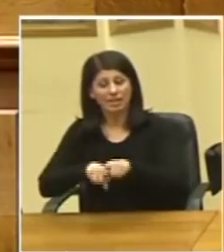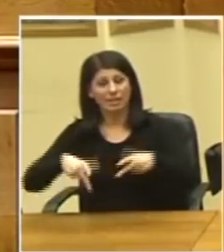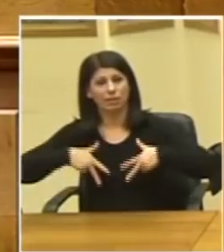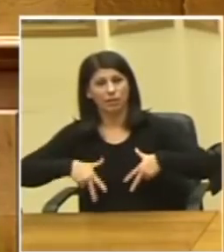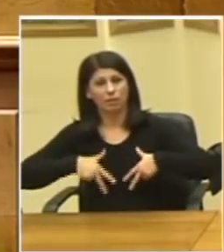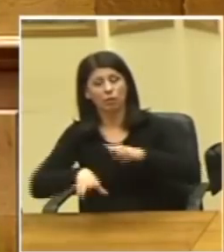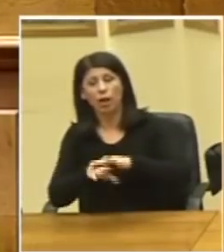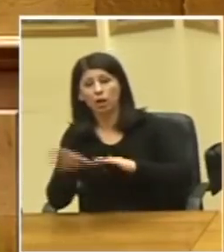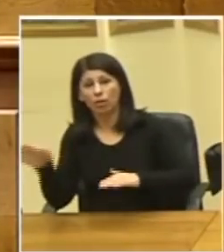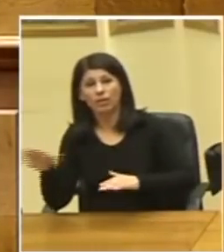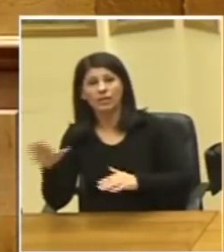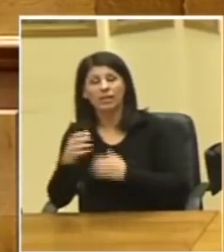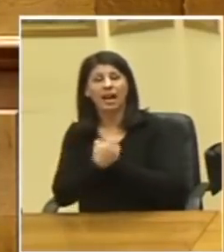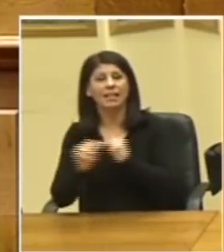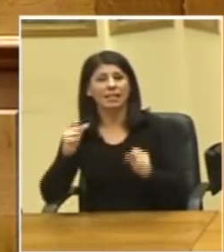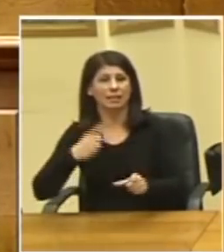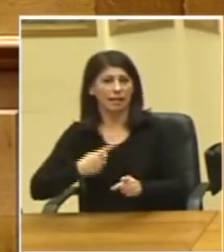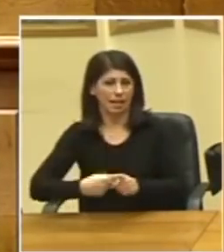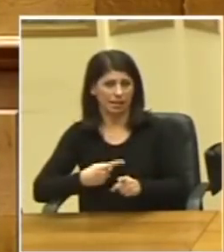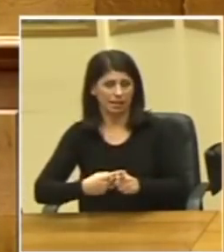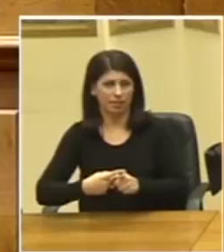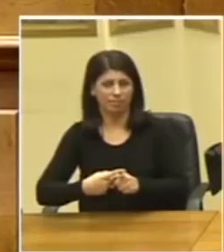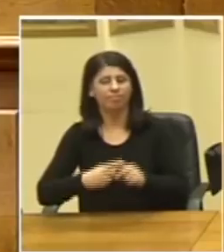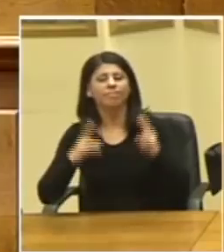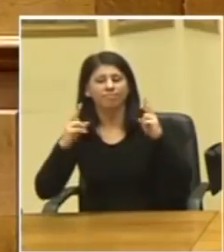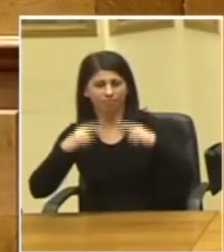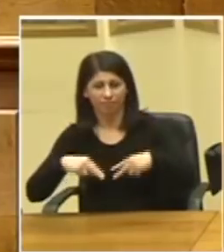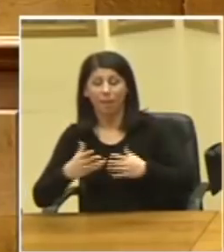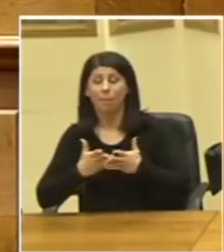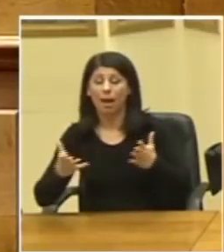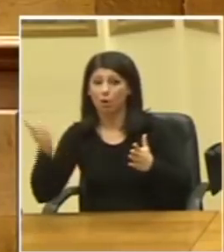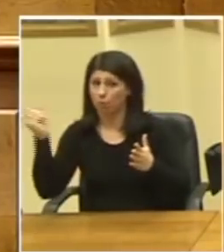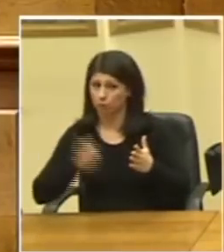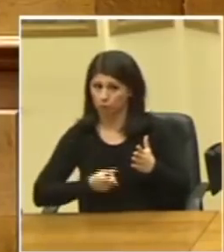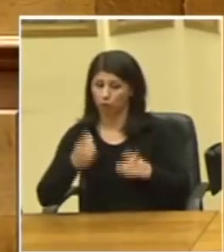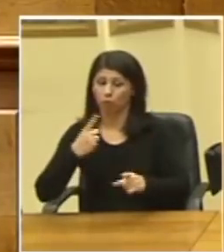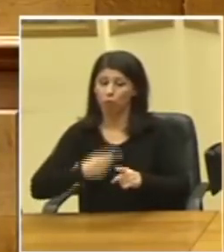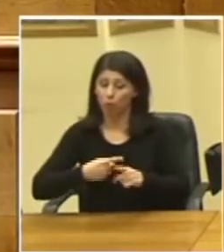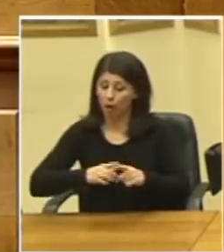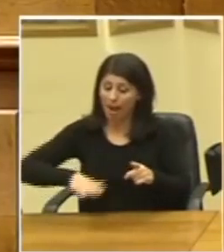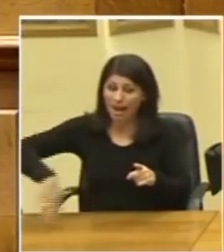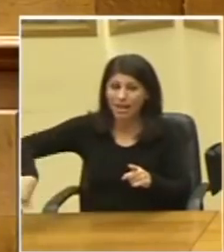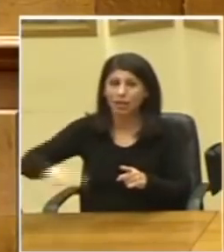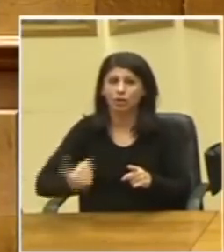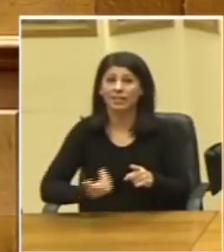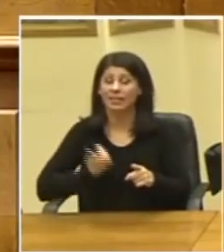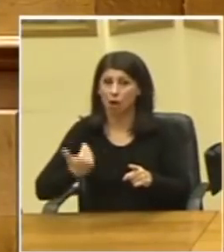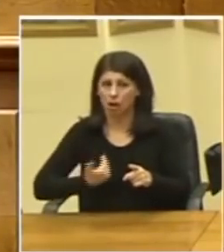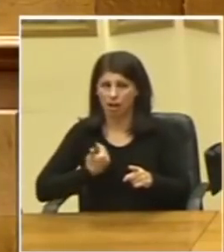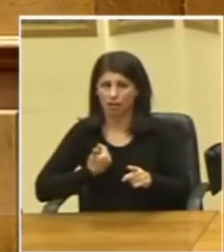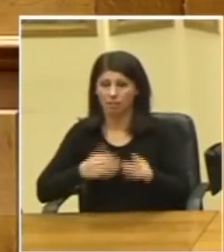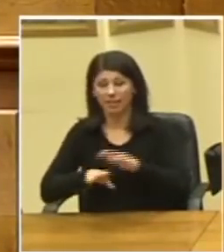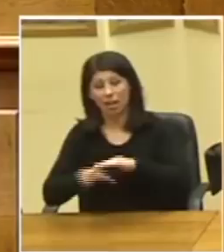τους ακροδεξιούς ΑΝΕΛ, εξοικειώνοντας μεγάλο τμήμα του ελληνικού λαού και της νεολαίας με